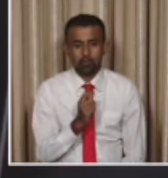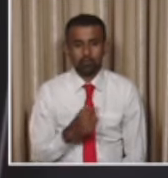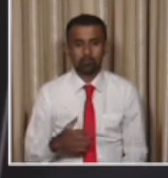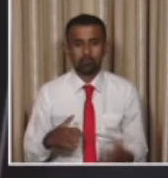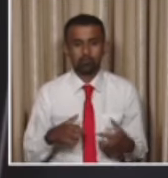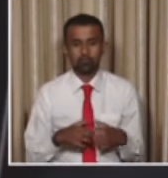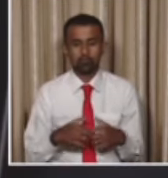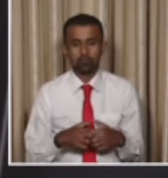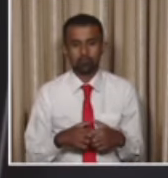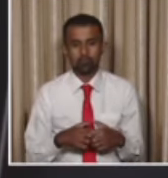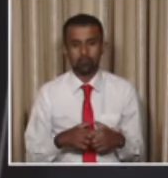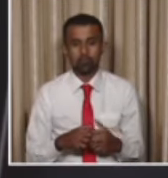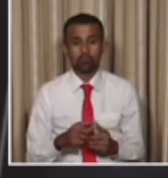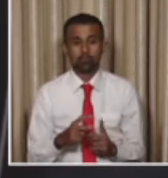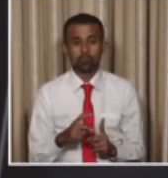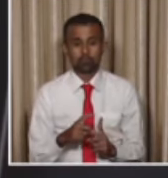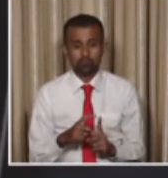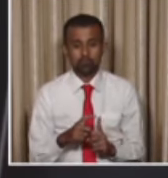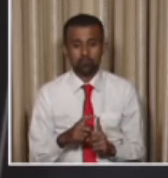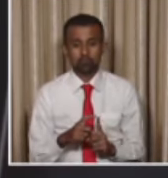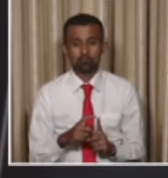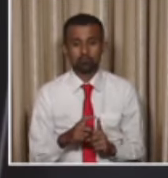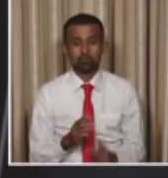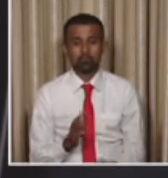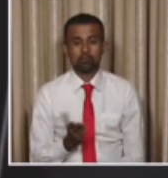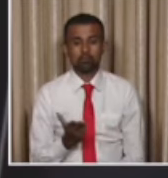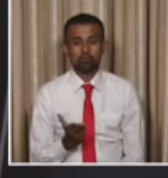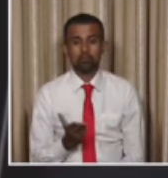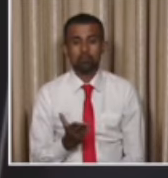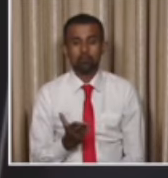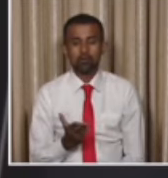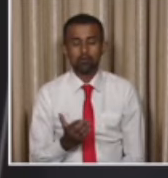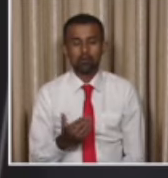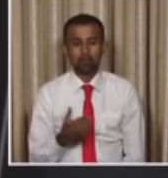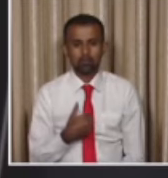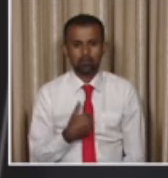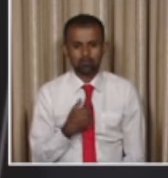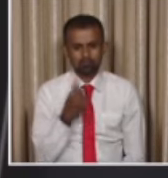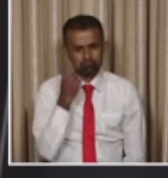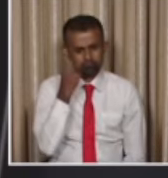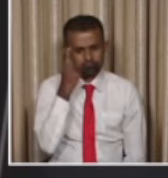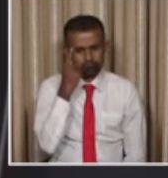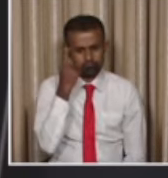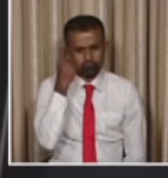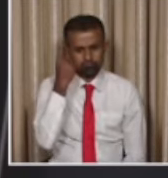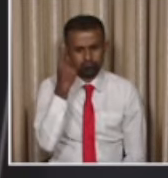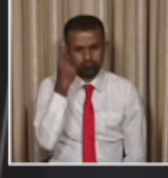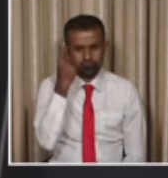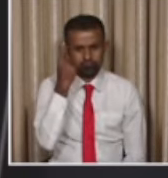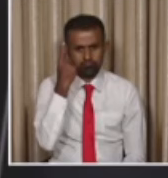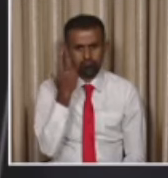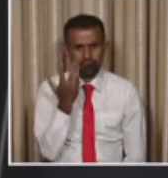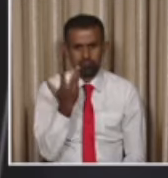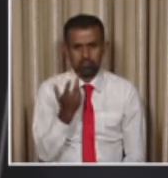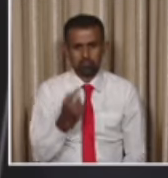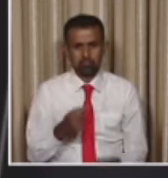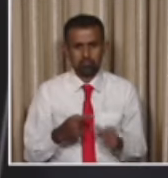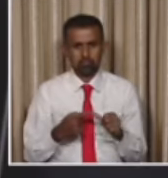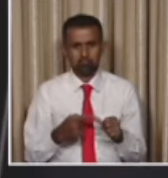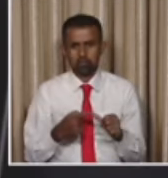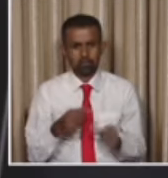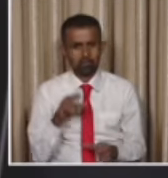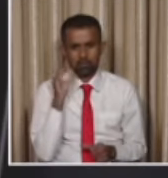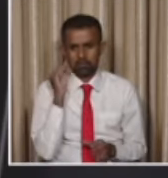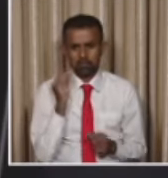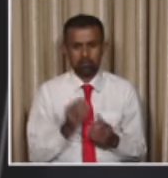අර්බූදය බරපතලම එකක් වෙන නිසා අපේ දැනුම් මට්ටංගා අපේ මොලේ ප්‍රමාණයට මේක විසඳගන්න තේරෙන්